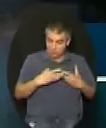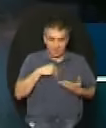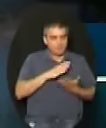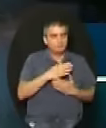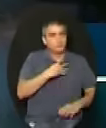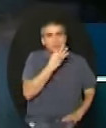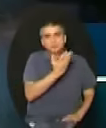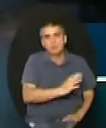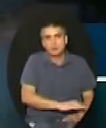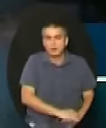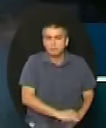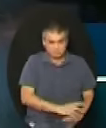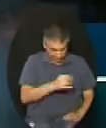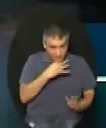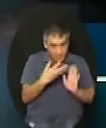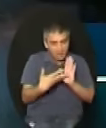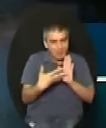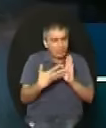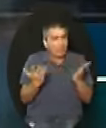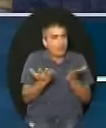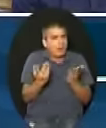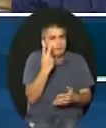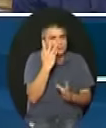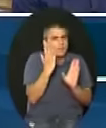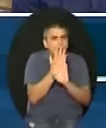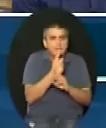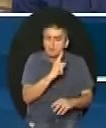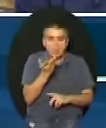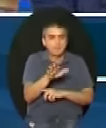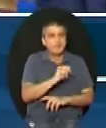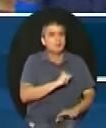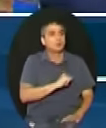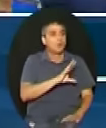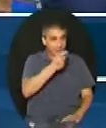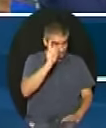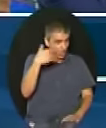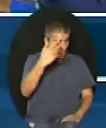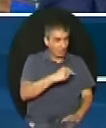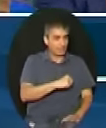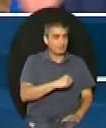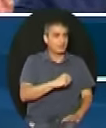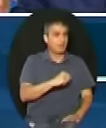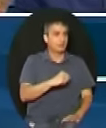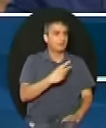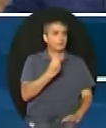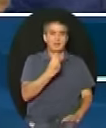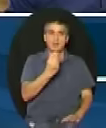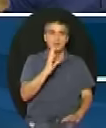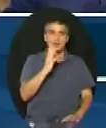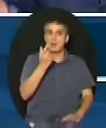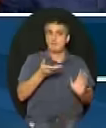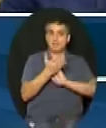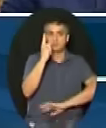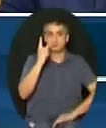מוסרית לשאול, לחקור את זה. איך שני מחבלים לא נהרגו? גם זה? האם יכול להיות? לא. למה הם